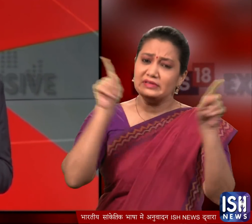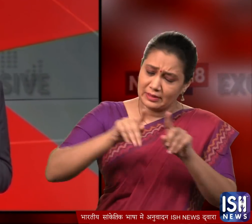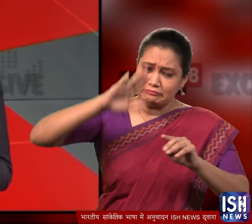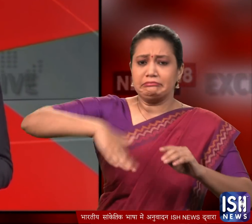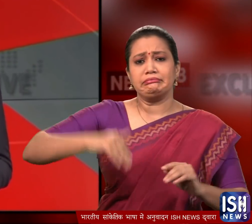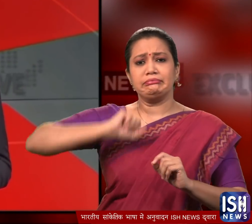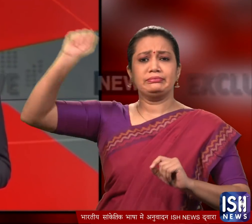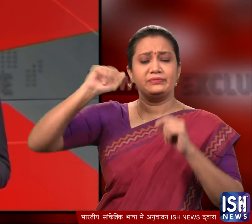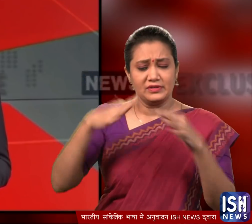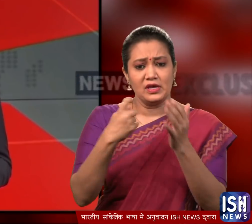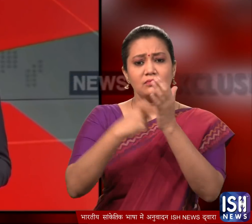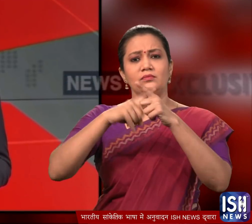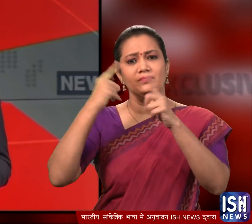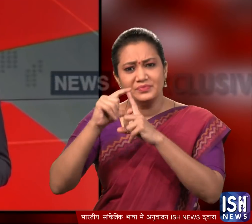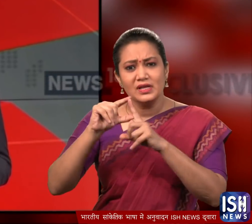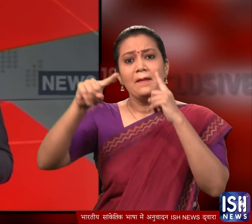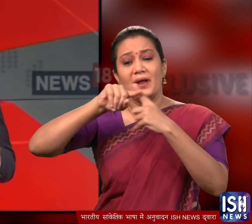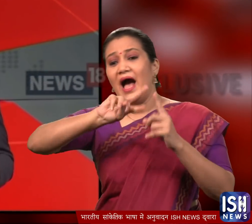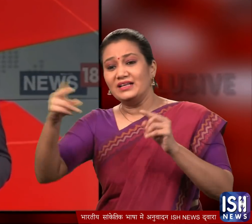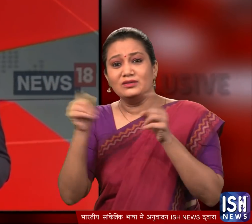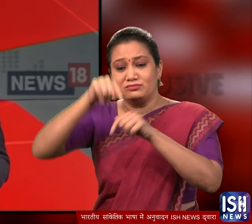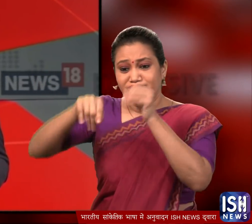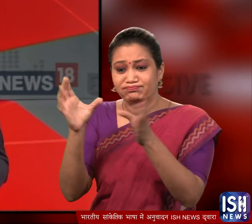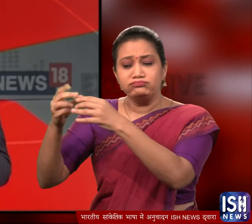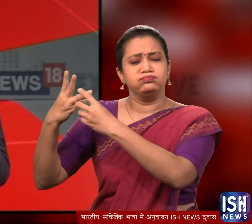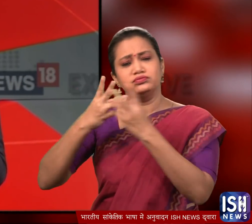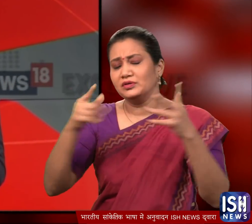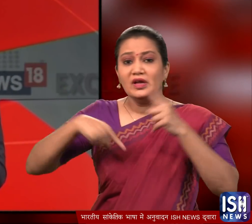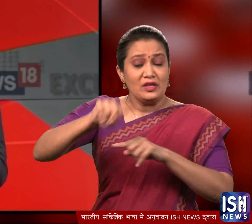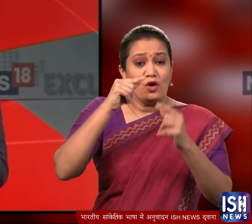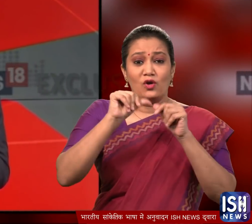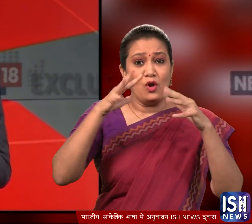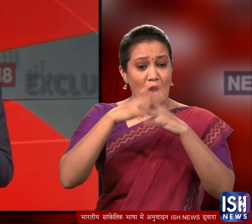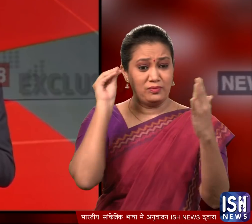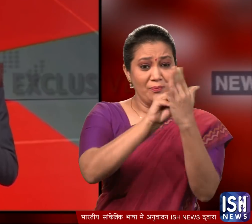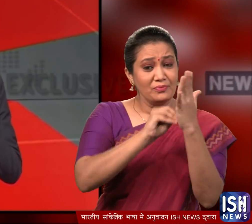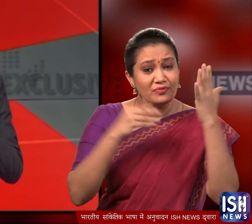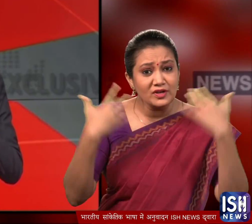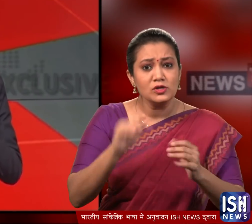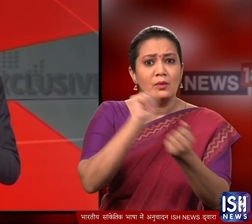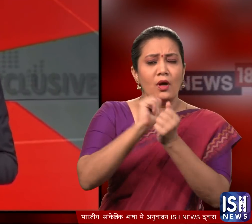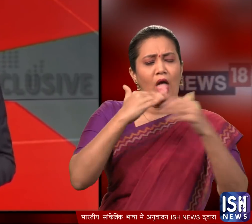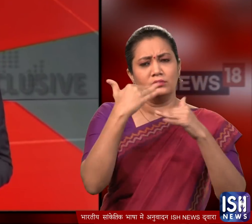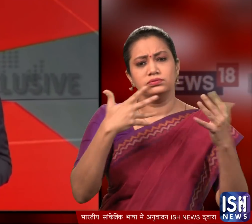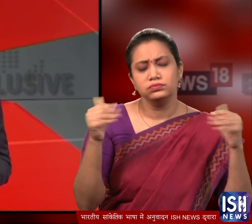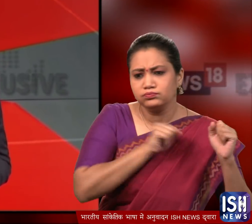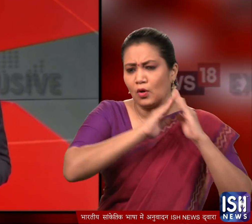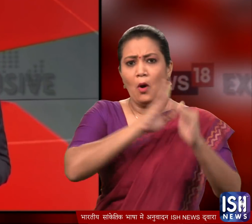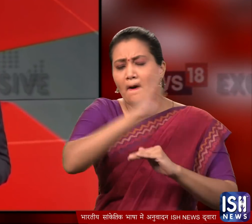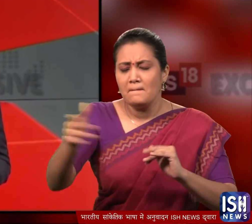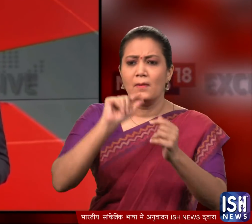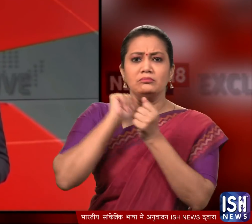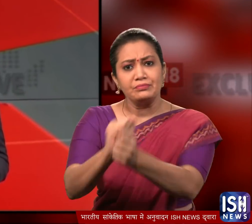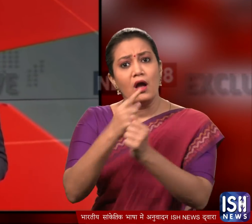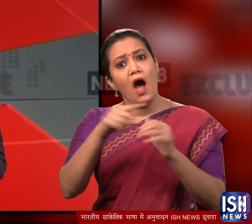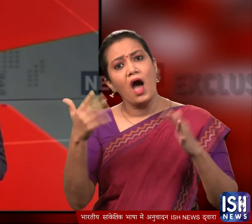वहां विधानसभा में हंगामा हुआ था। आरजेडी समेत बिहार के सभी विपक्षी दलों का आरोप है कि यह कानून बनने के बाद पुलिस को किसी के घर में बिना वारंट के घुसने